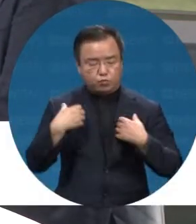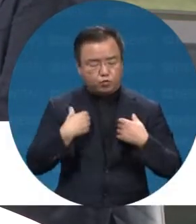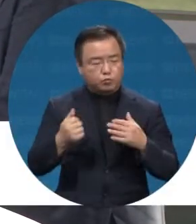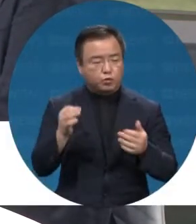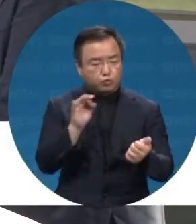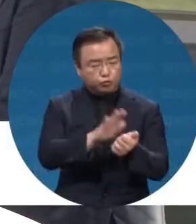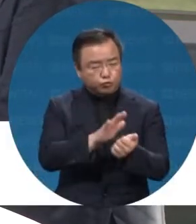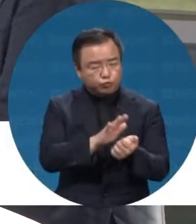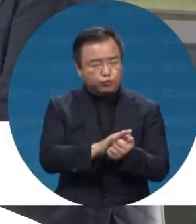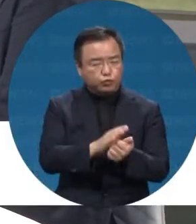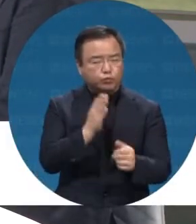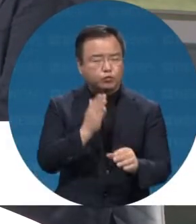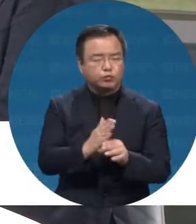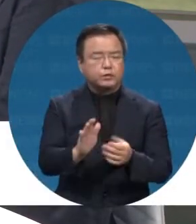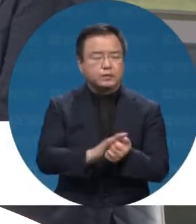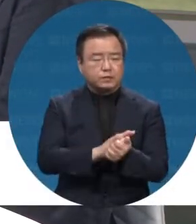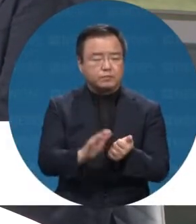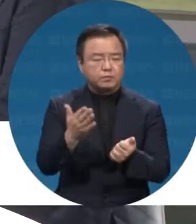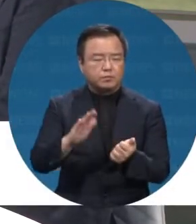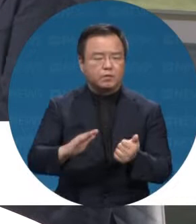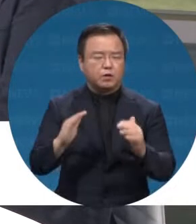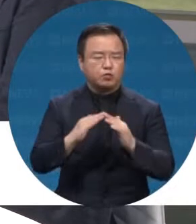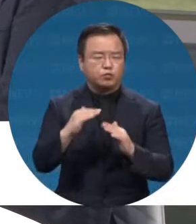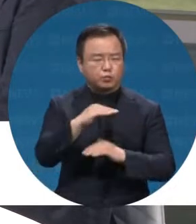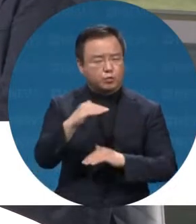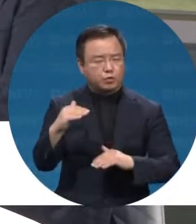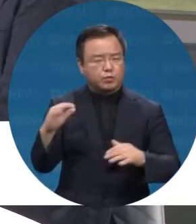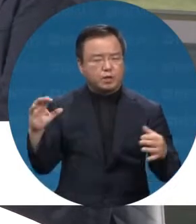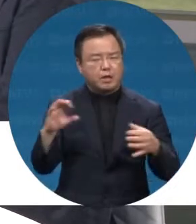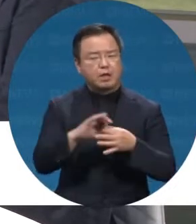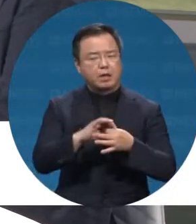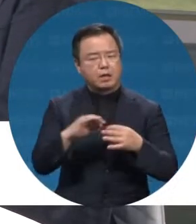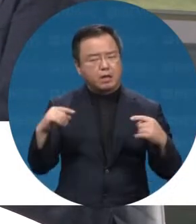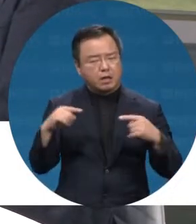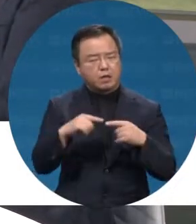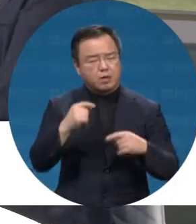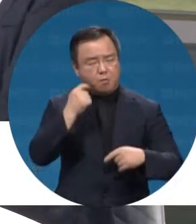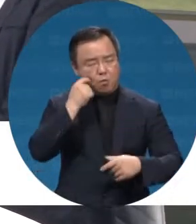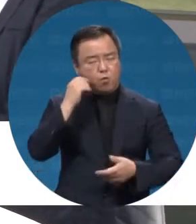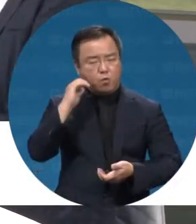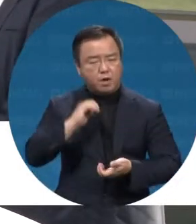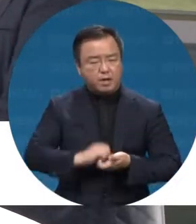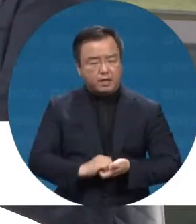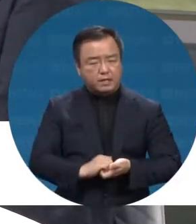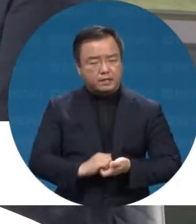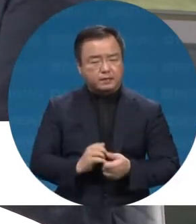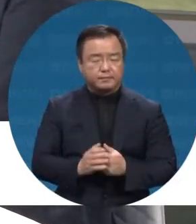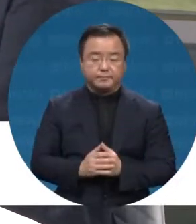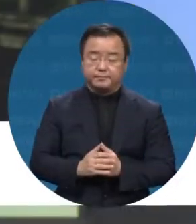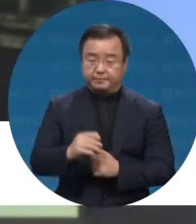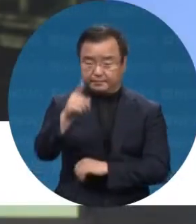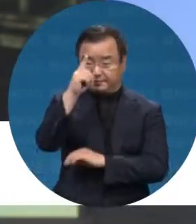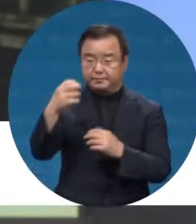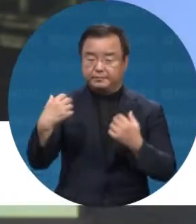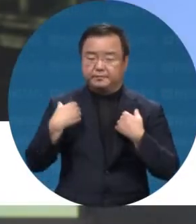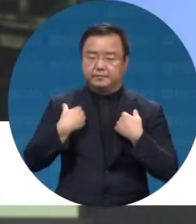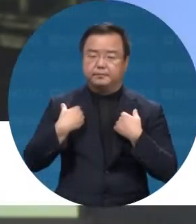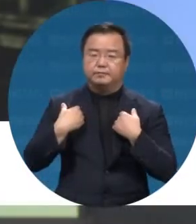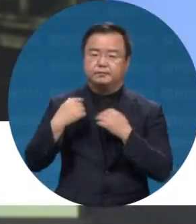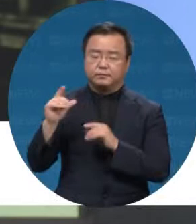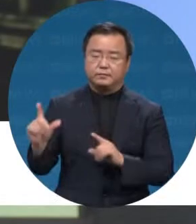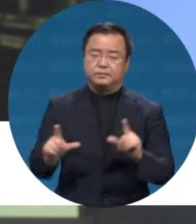주거품질과 이게 연계되지 못한다라는 한계가 있다라고 지적을 해주셨습니다네 정부가 주거급여를